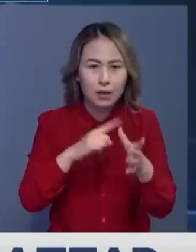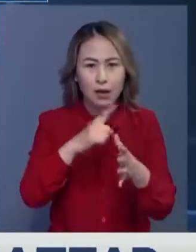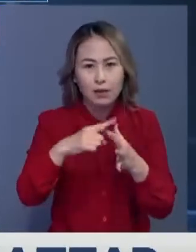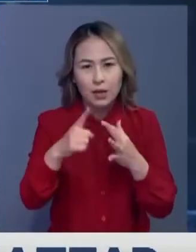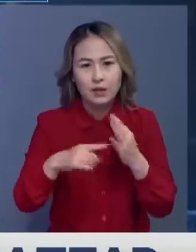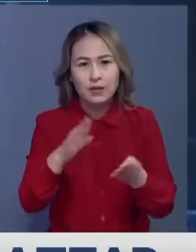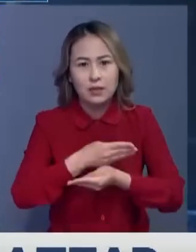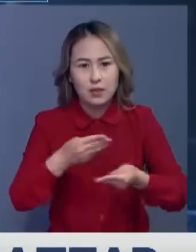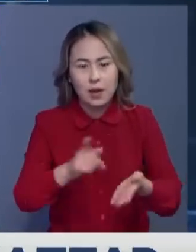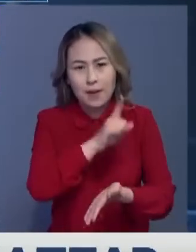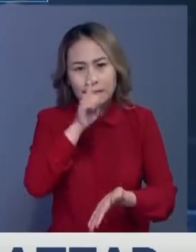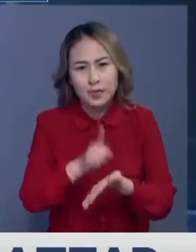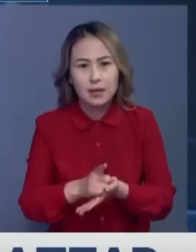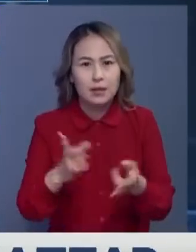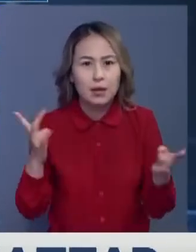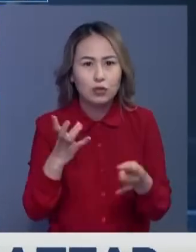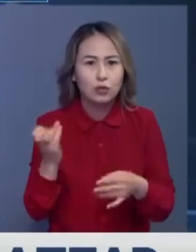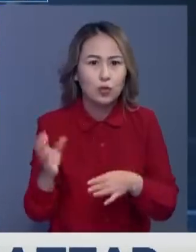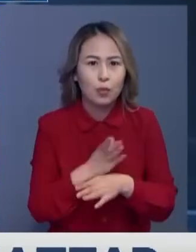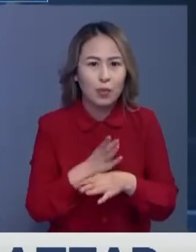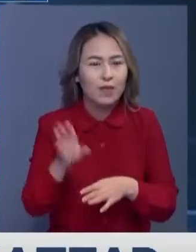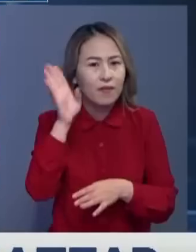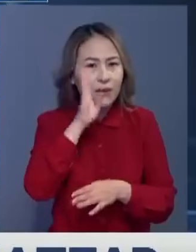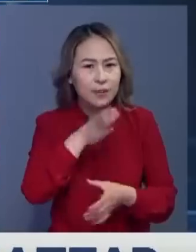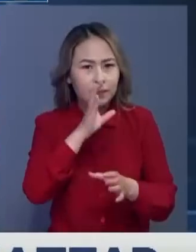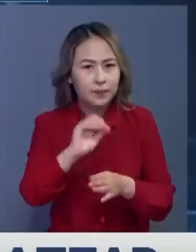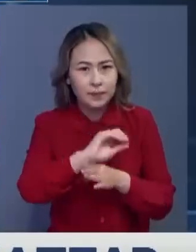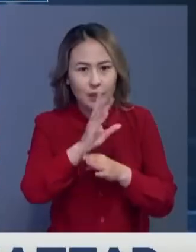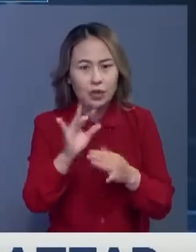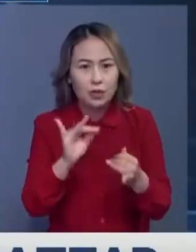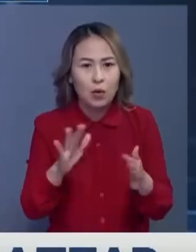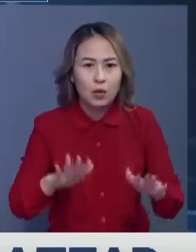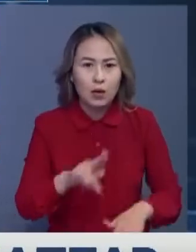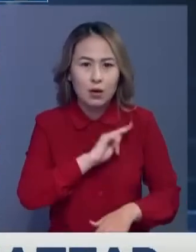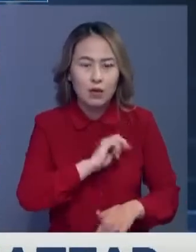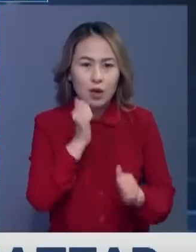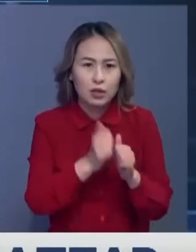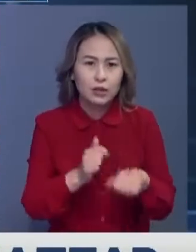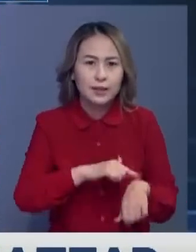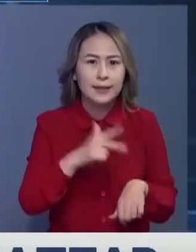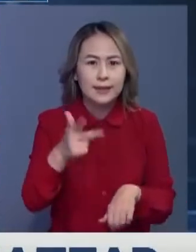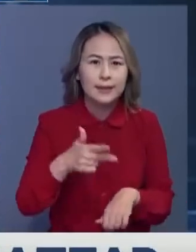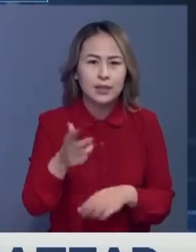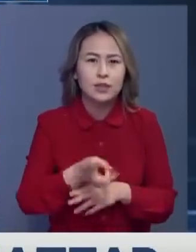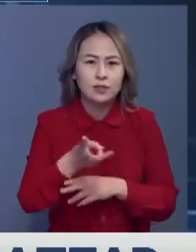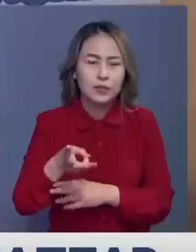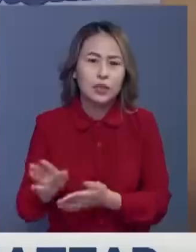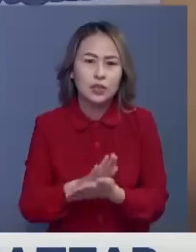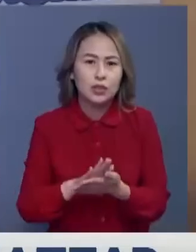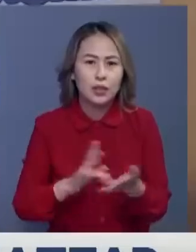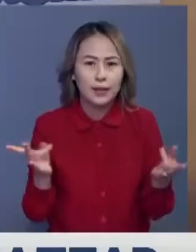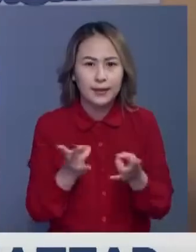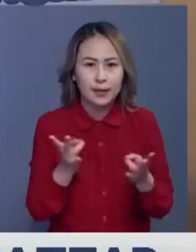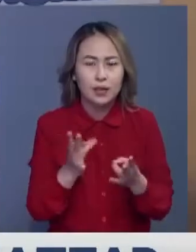қолғап таратуға міндетті. Одан бөлек ауыз сумен қамтамасыз етуі тиіс. Жұмыс орнын әрбір 3 сағат сайын